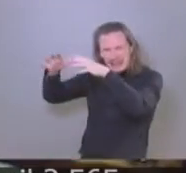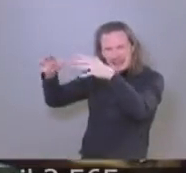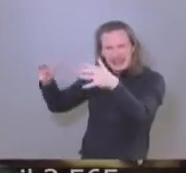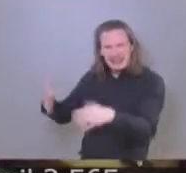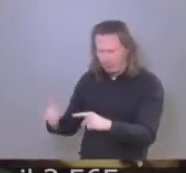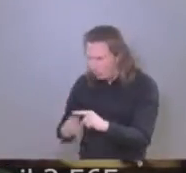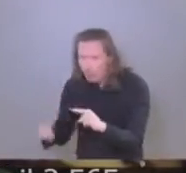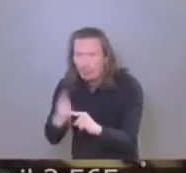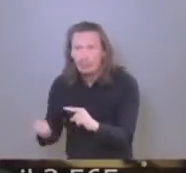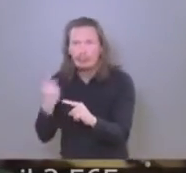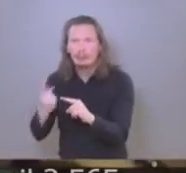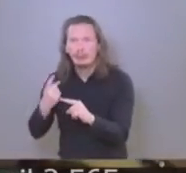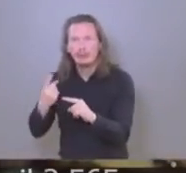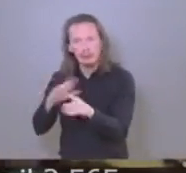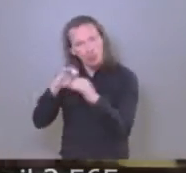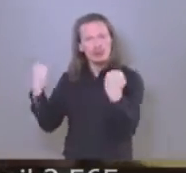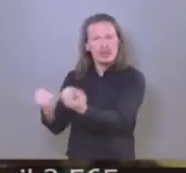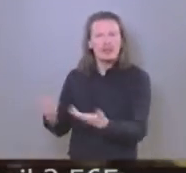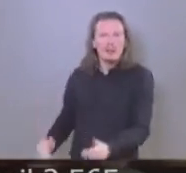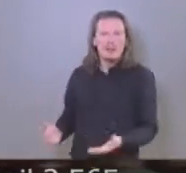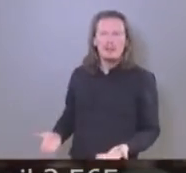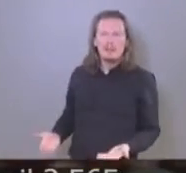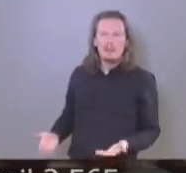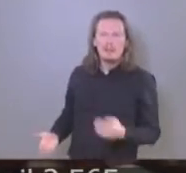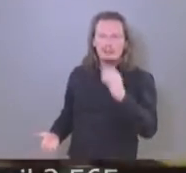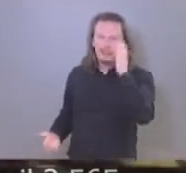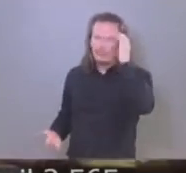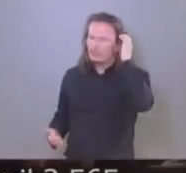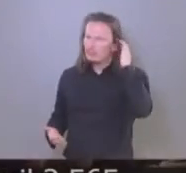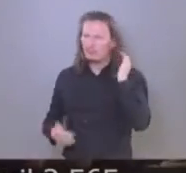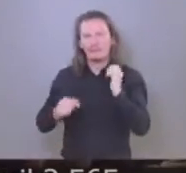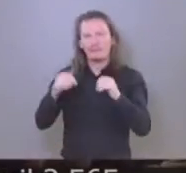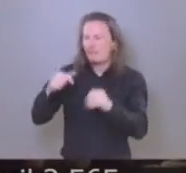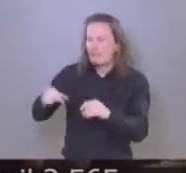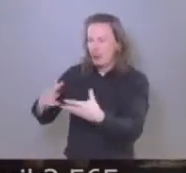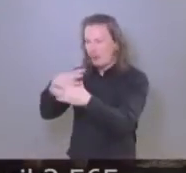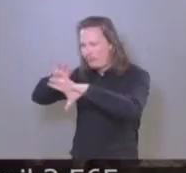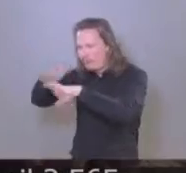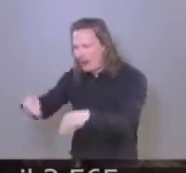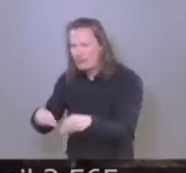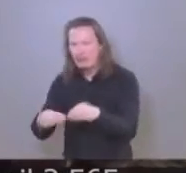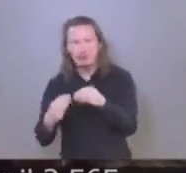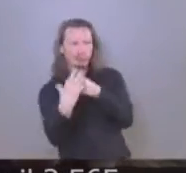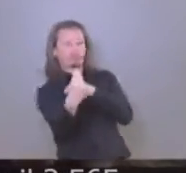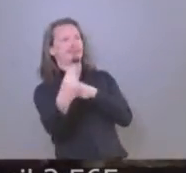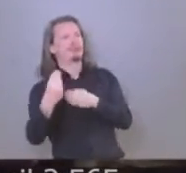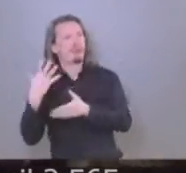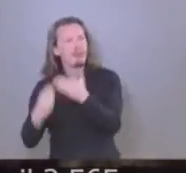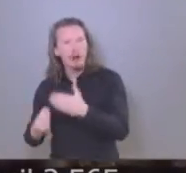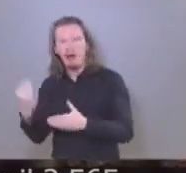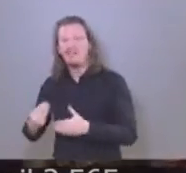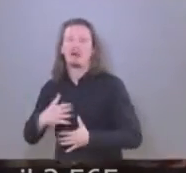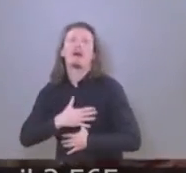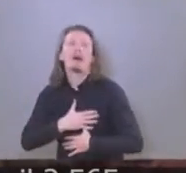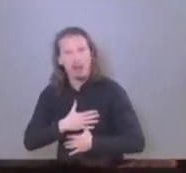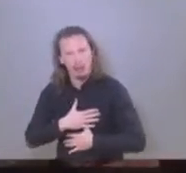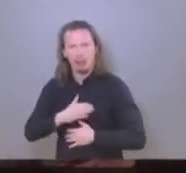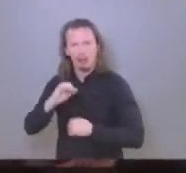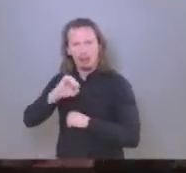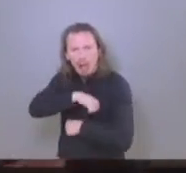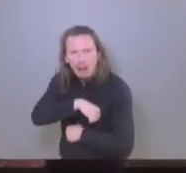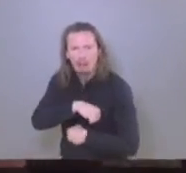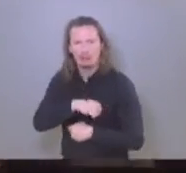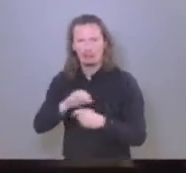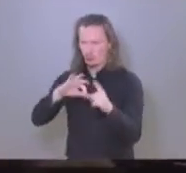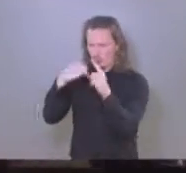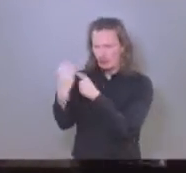pas très importante pour notre société ? Est-ce qu'elles ne vont pas manquer à leur famille ? Est-ce qu'elles ne vont pas manquer à leurs enfants ? Est-ce qu'elles ne vont pas manquer à